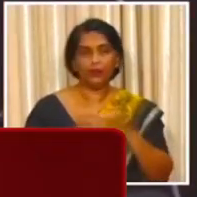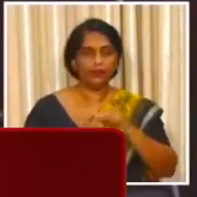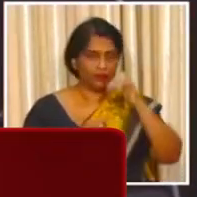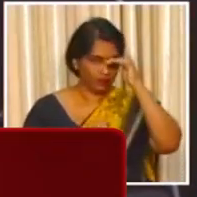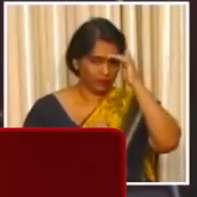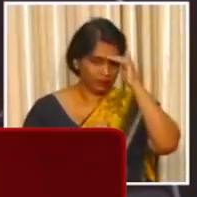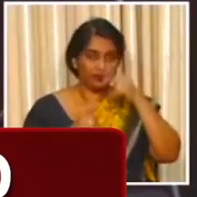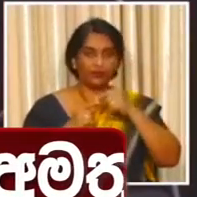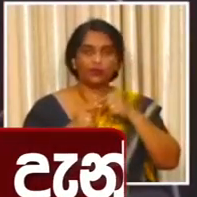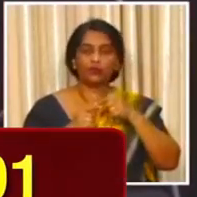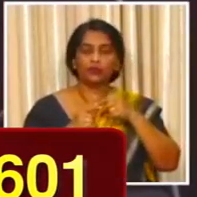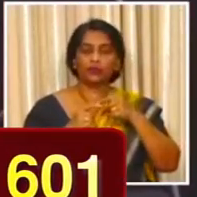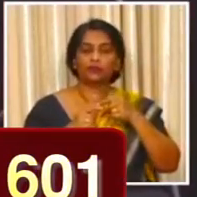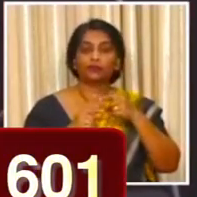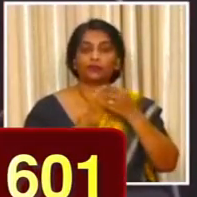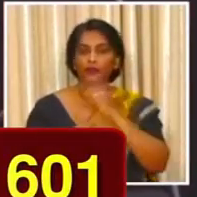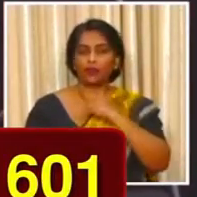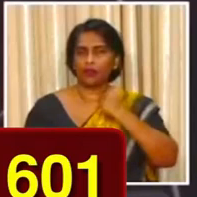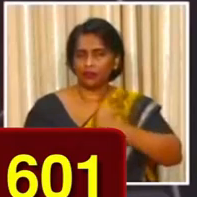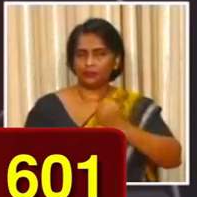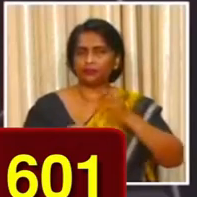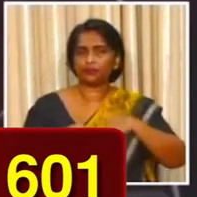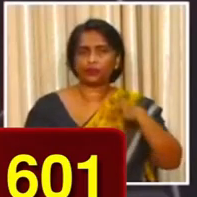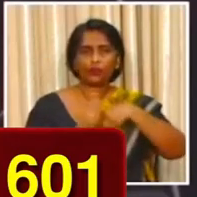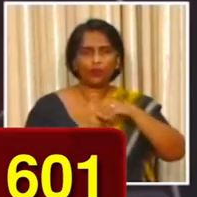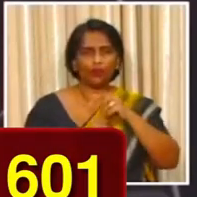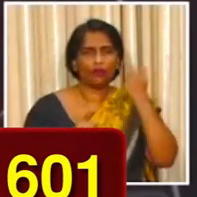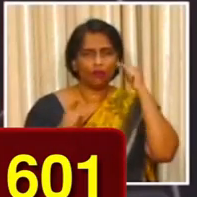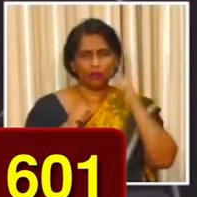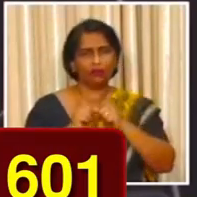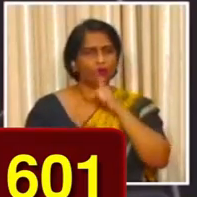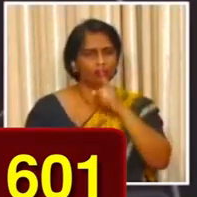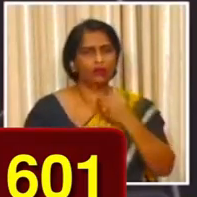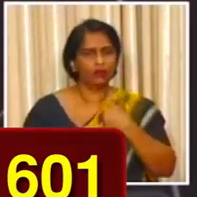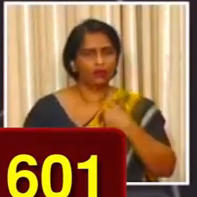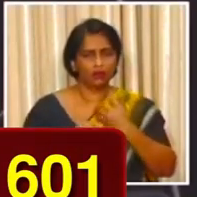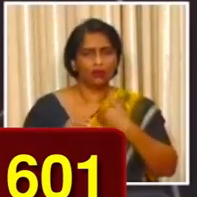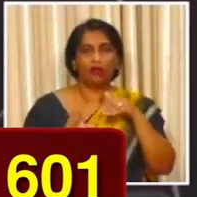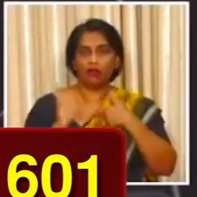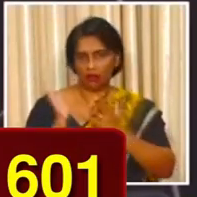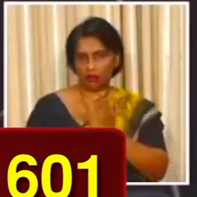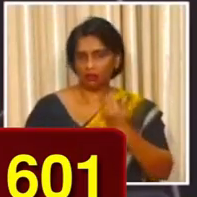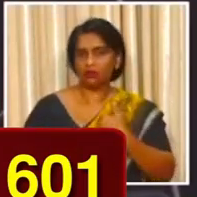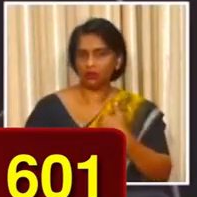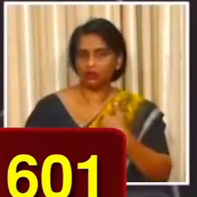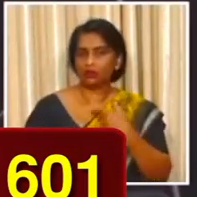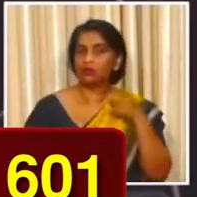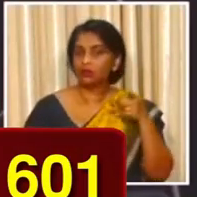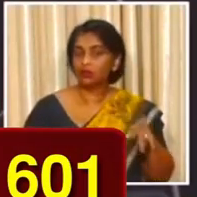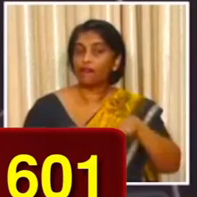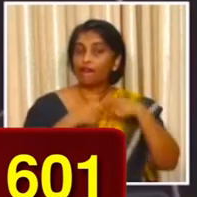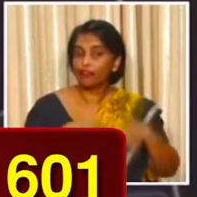නායකතුමා පෞගිය ආණ්ඩුව කාලේ සිද්ධ වෙච්ච පොහොර වංචාව පිළිබඳව කියනවා. ඒතකොට අපි නියෝජනේ අපේ වරප්‍රසාද අයිතියක් මේක. ඒ